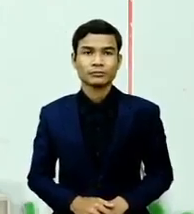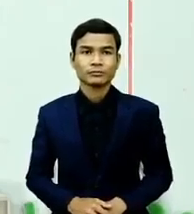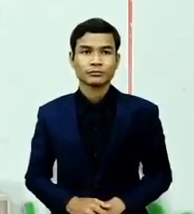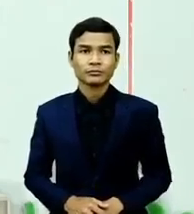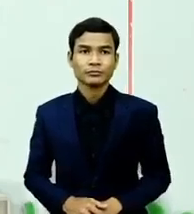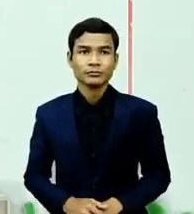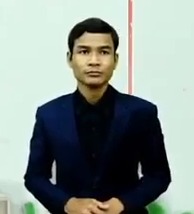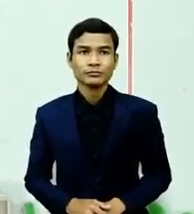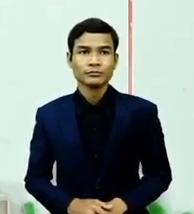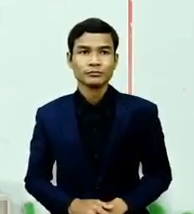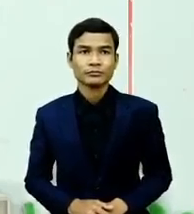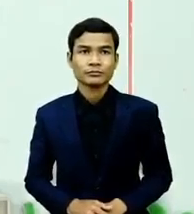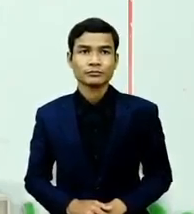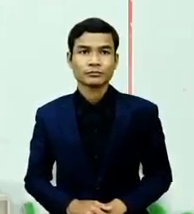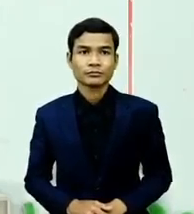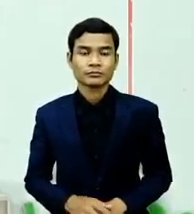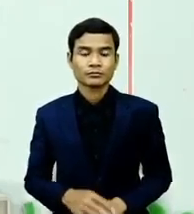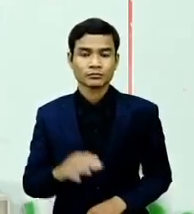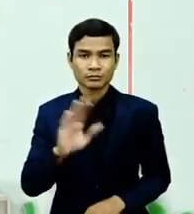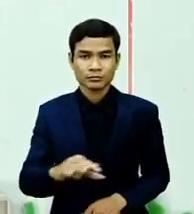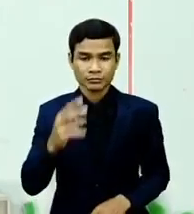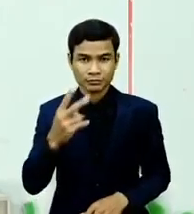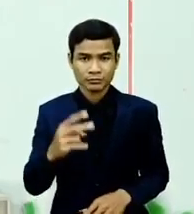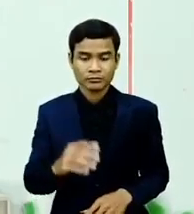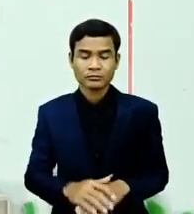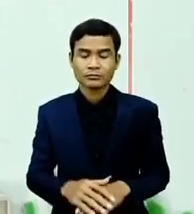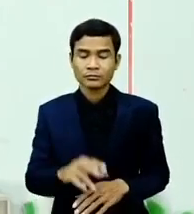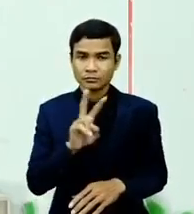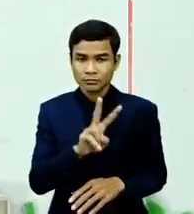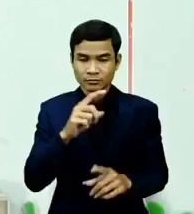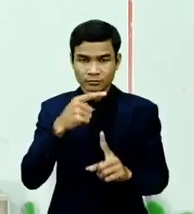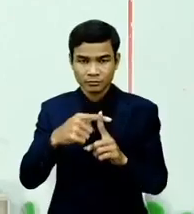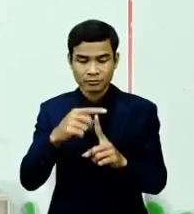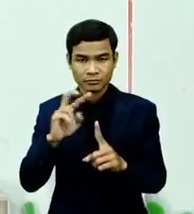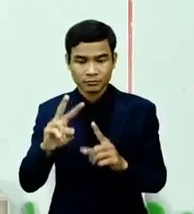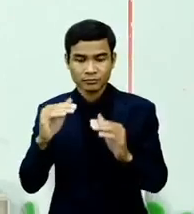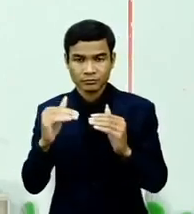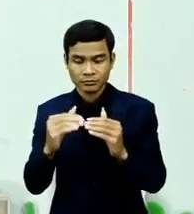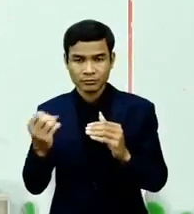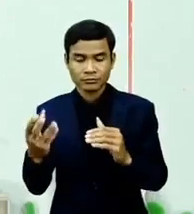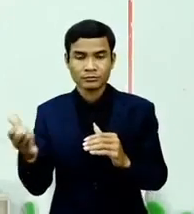ចាកូនកូនកាត់មើល2បូក2ស្មើនឹងប៉ុន្មាន